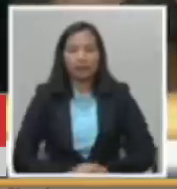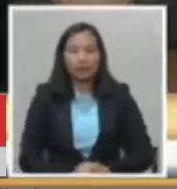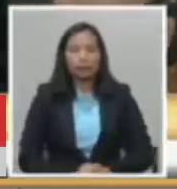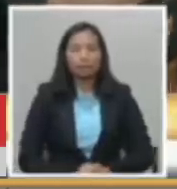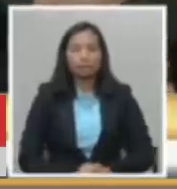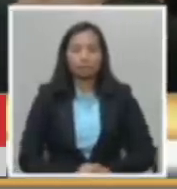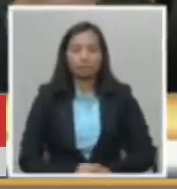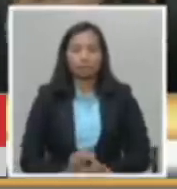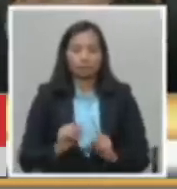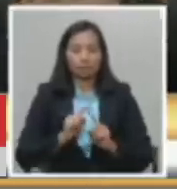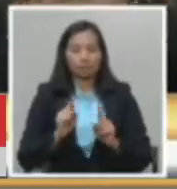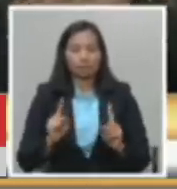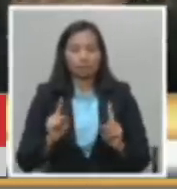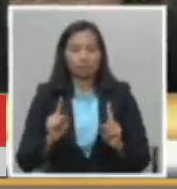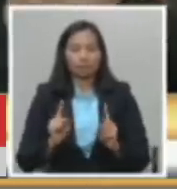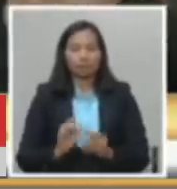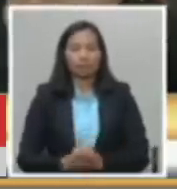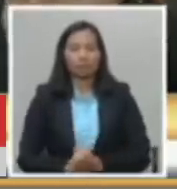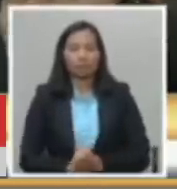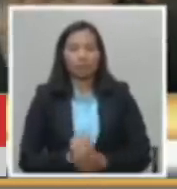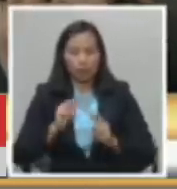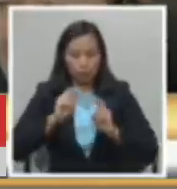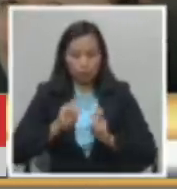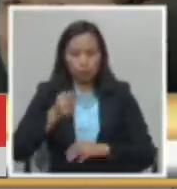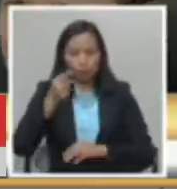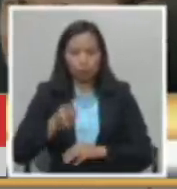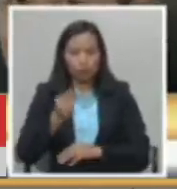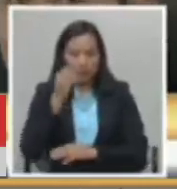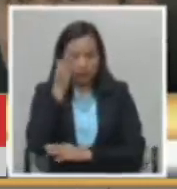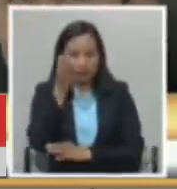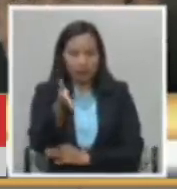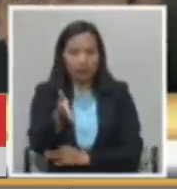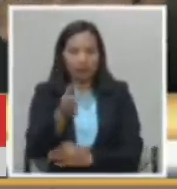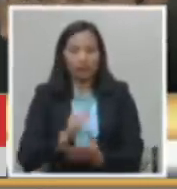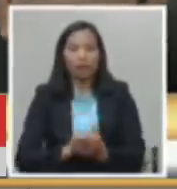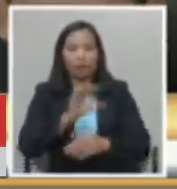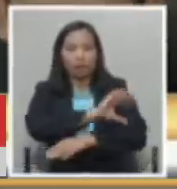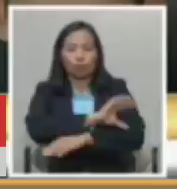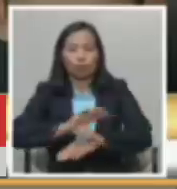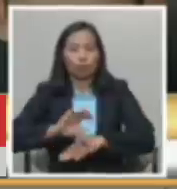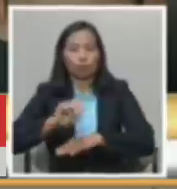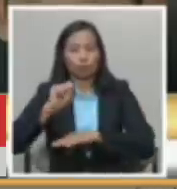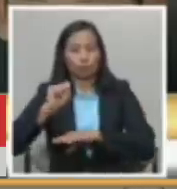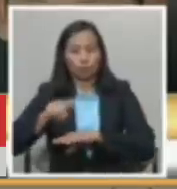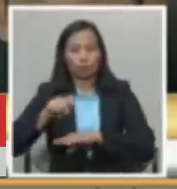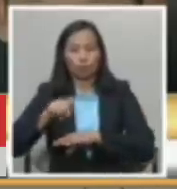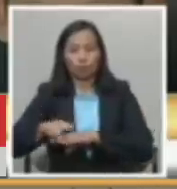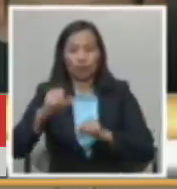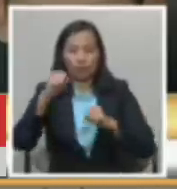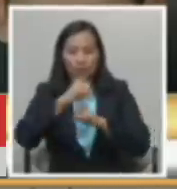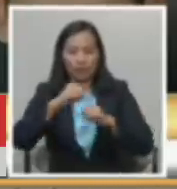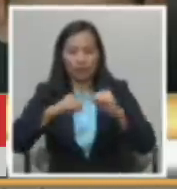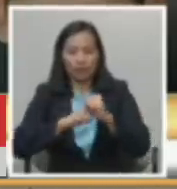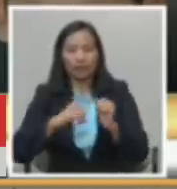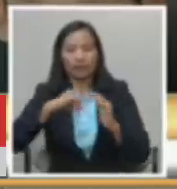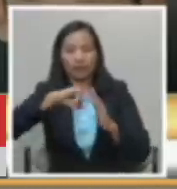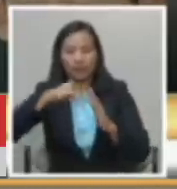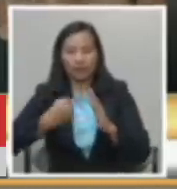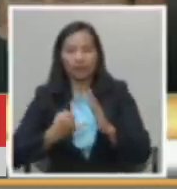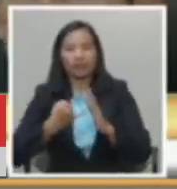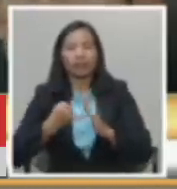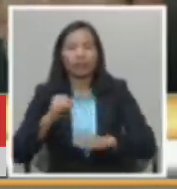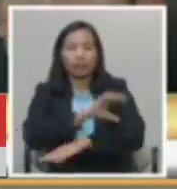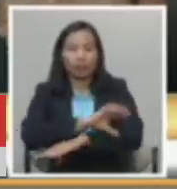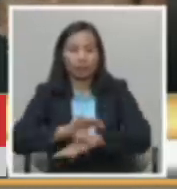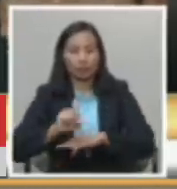ซึ่งในความเป็นจริงแล้วในอนาคตเมื่อรถไฟความเร็วสูงสร้างเสร็จจังหวัดใดที่อยู่ในเส้นทางของรถไฟความ